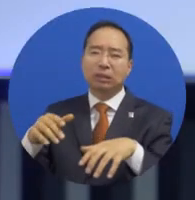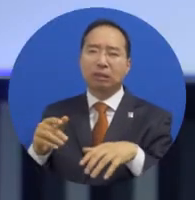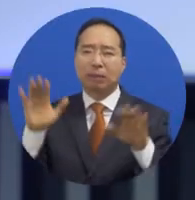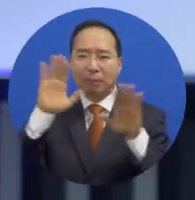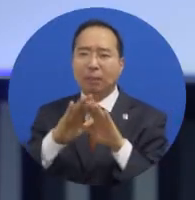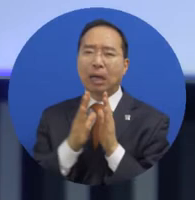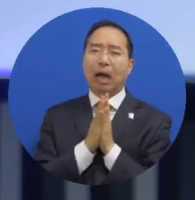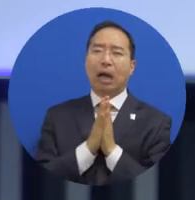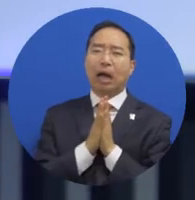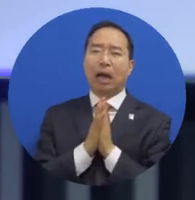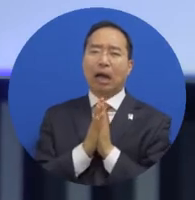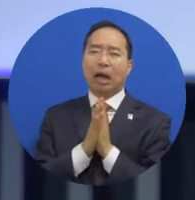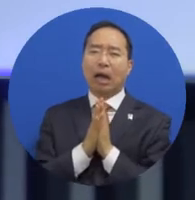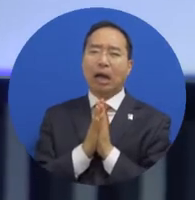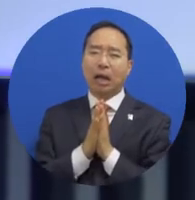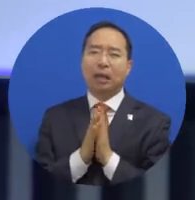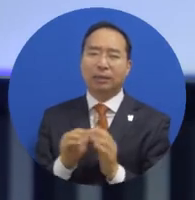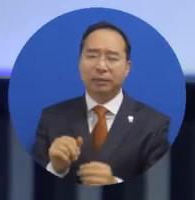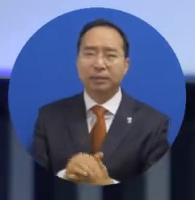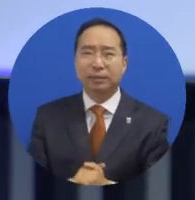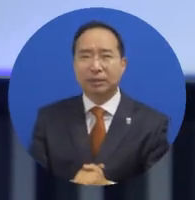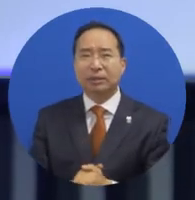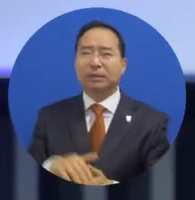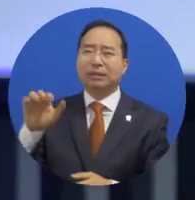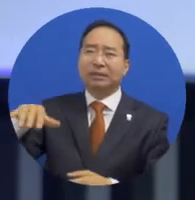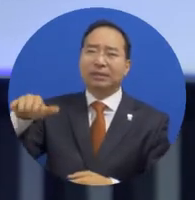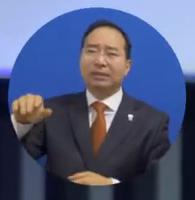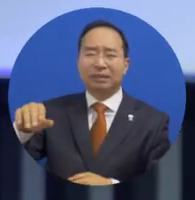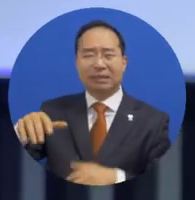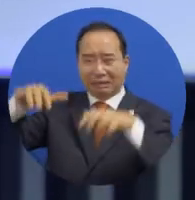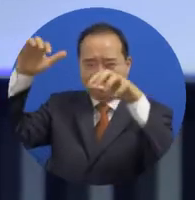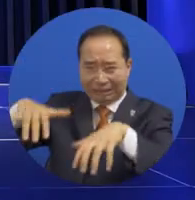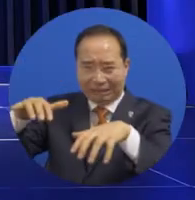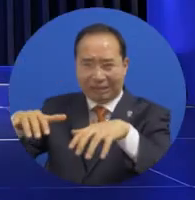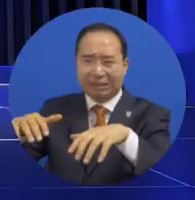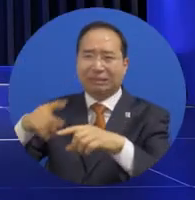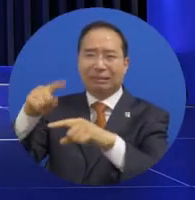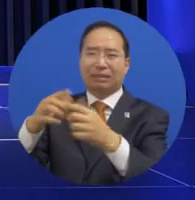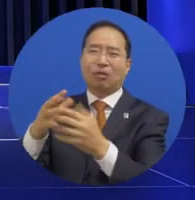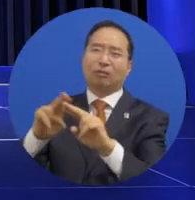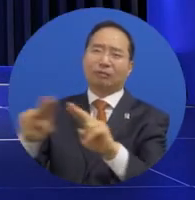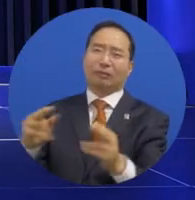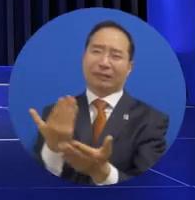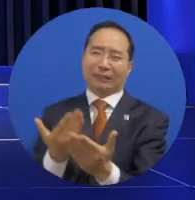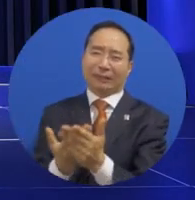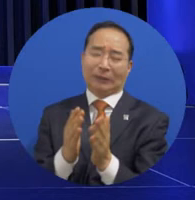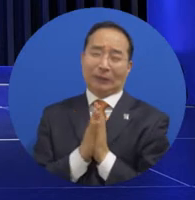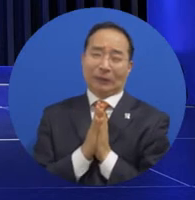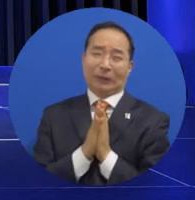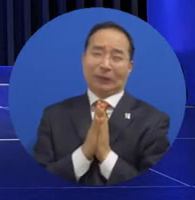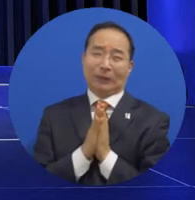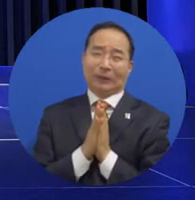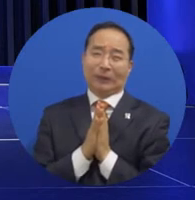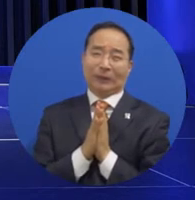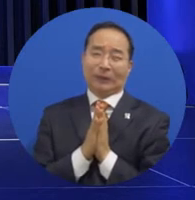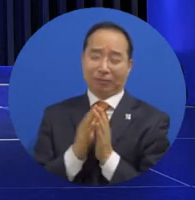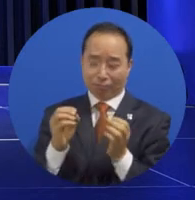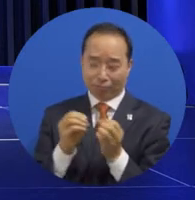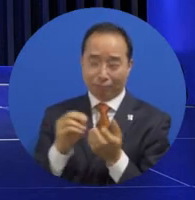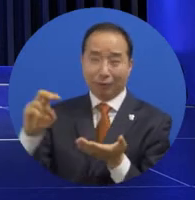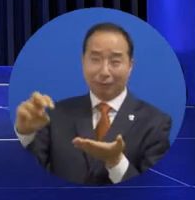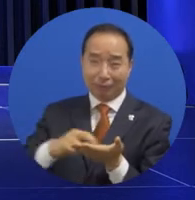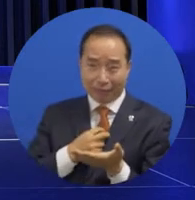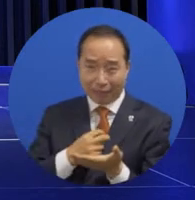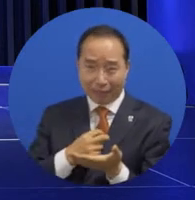비가 제발 더 많이 많이 와서 대회가 취소되게 해주세요. 그런데 대회는 한다는 문자가